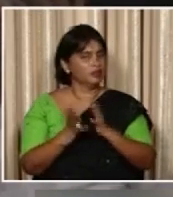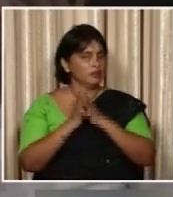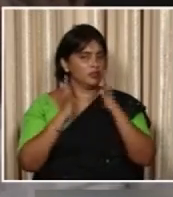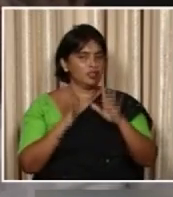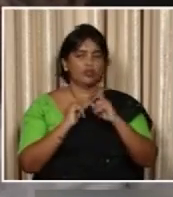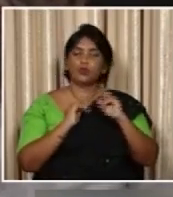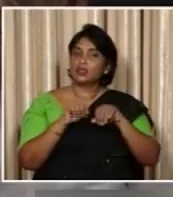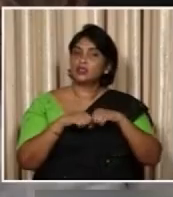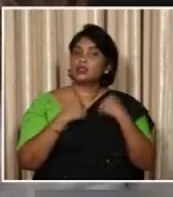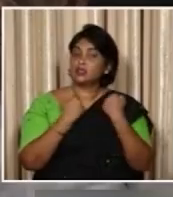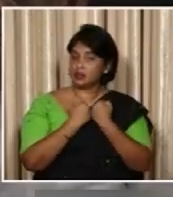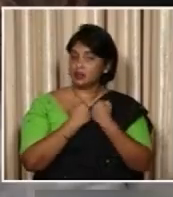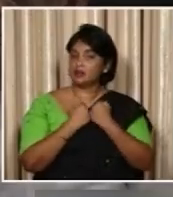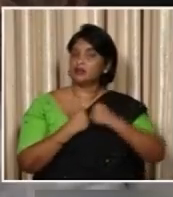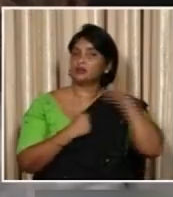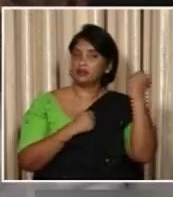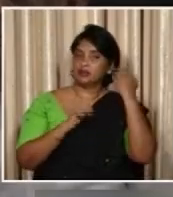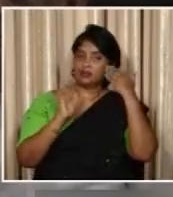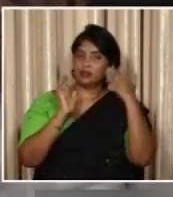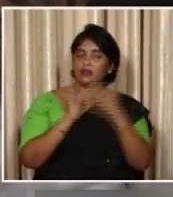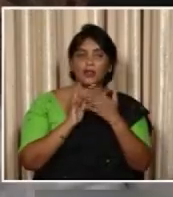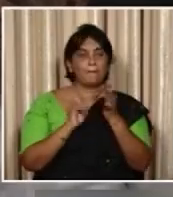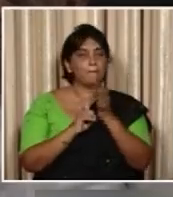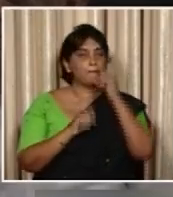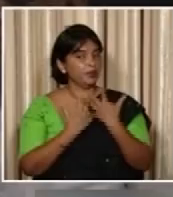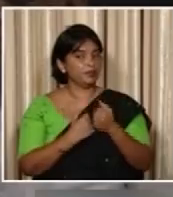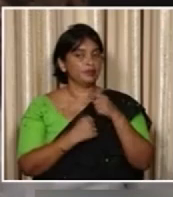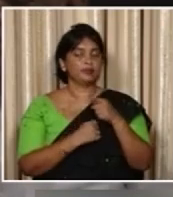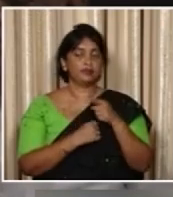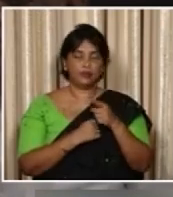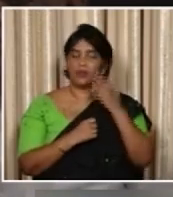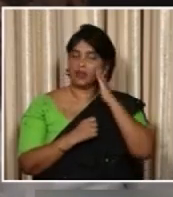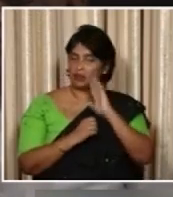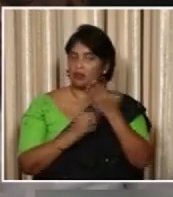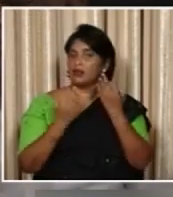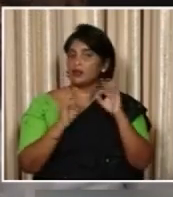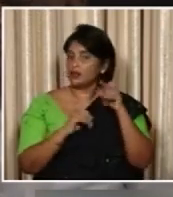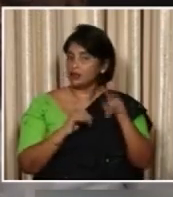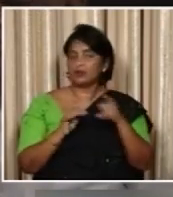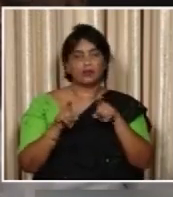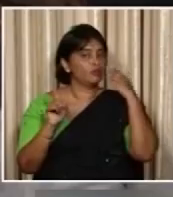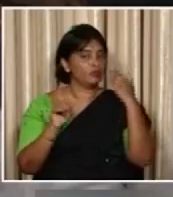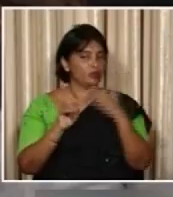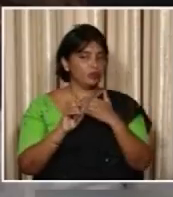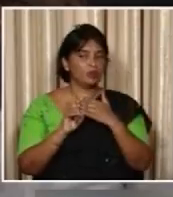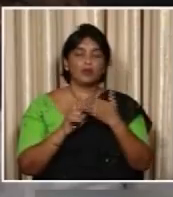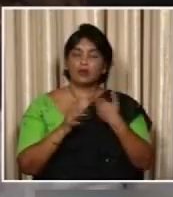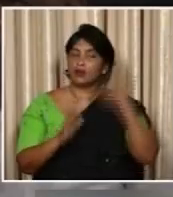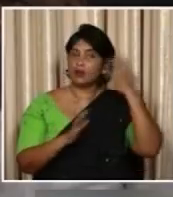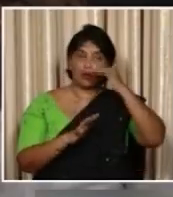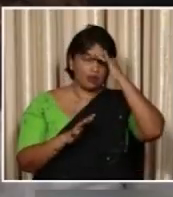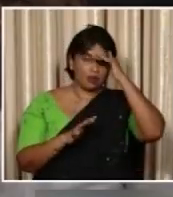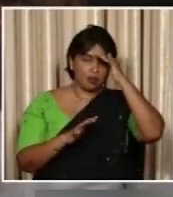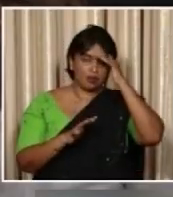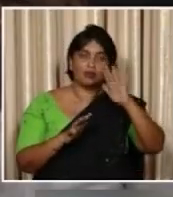එක්සත් ජාතීන්ගේ සමුළුව ආමන්ත්‍රණය කරමින් පලස්තීන ජනතාවට ලැබිය යුතු ස්වාධීනත්වය සහ නිදහස සම්බන්ධයෙන් මම ලෝක